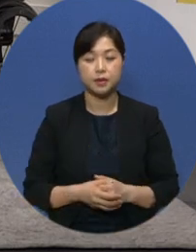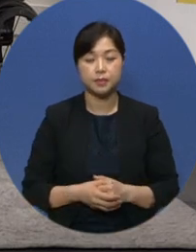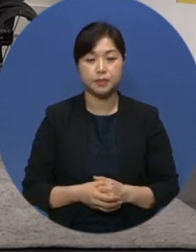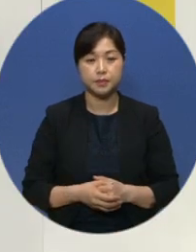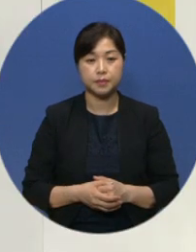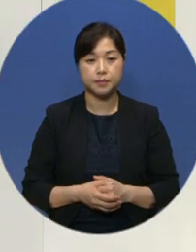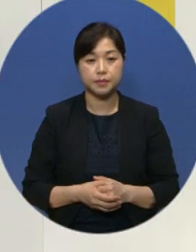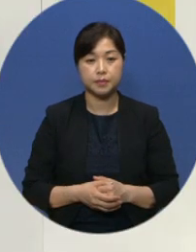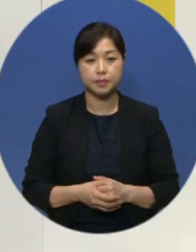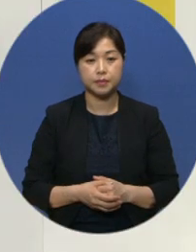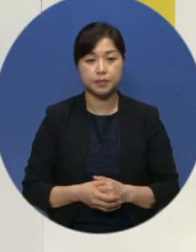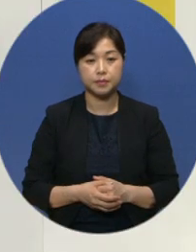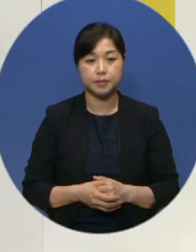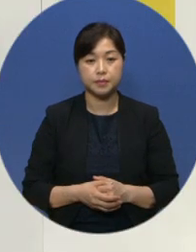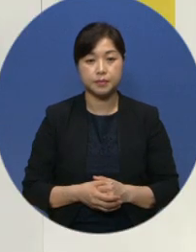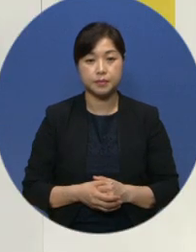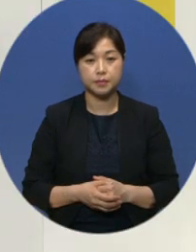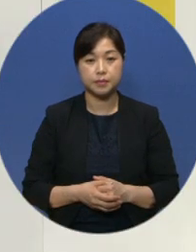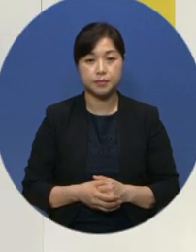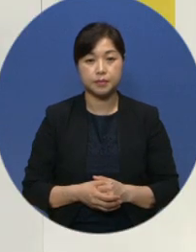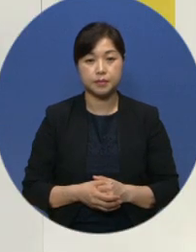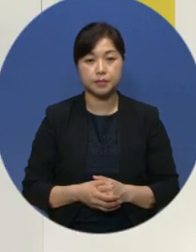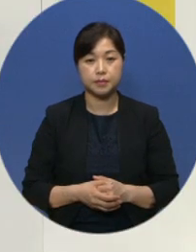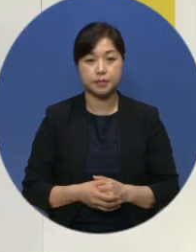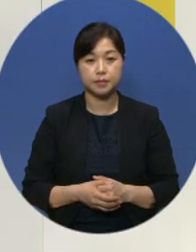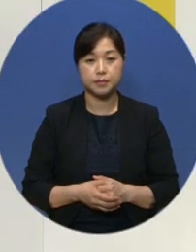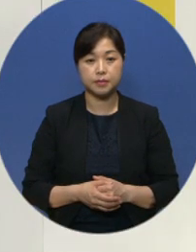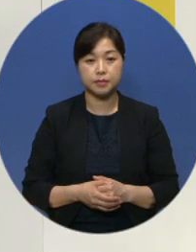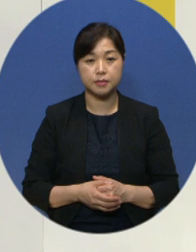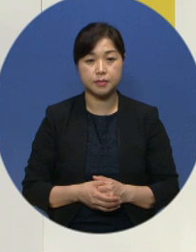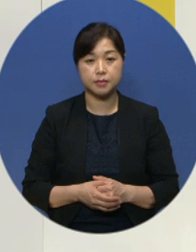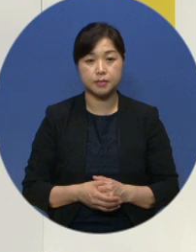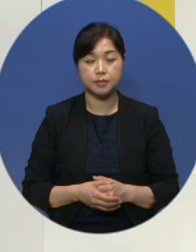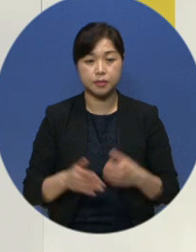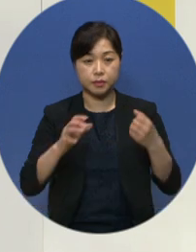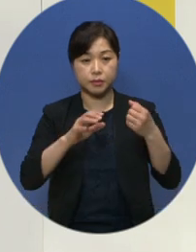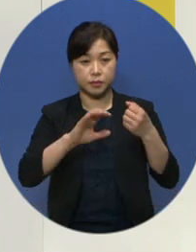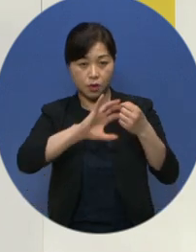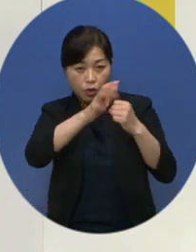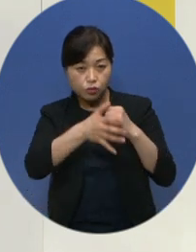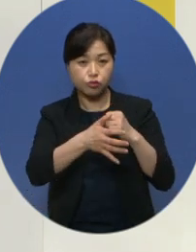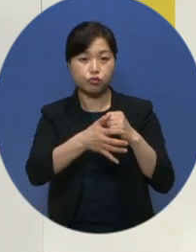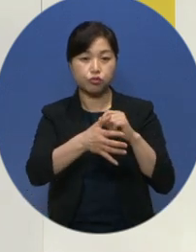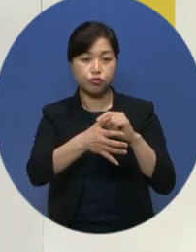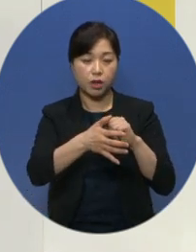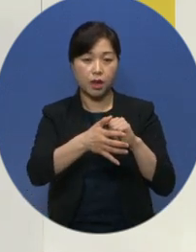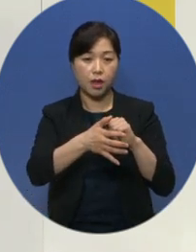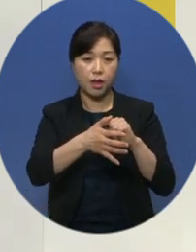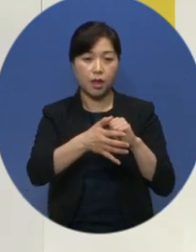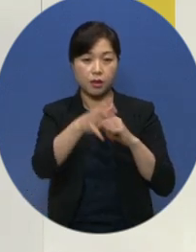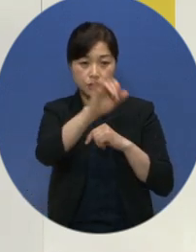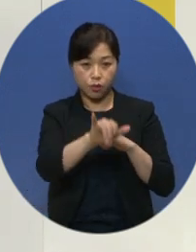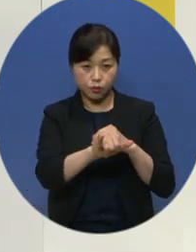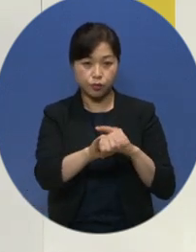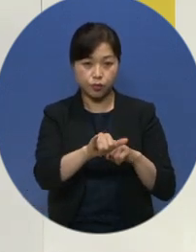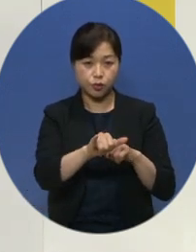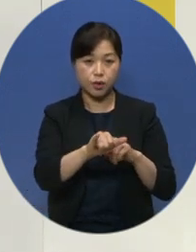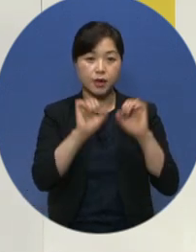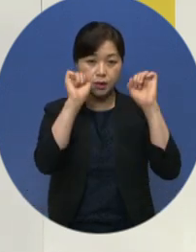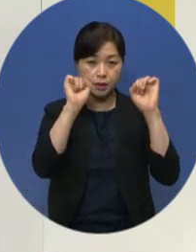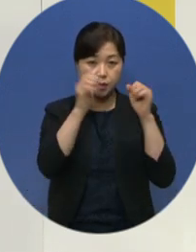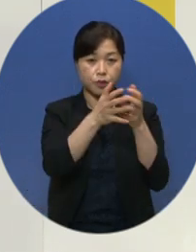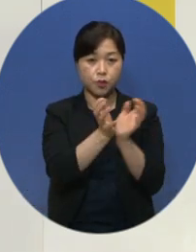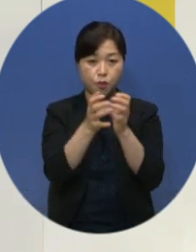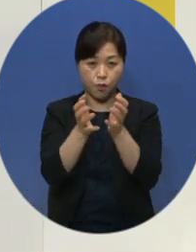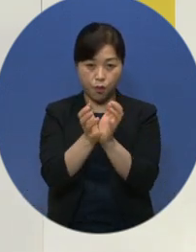예 에 그 전국체전에 나오는 제 그 동호인 선수까지 그렇게 되겠고 또 생활